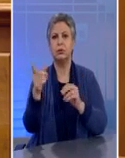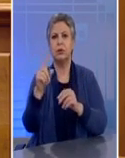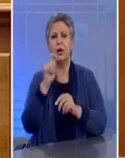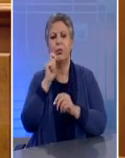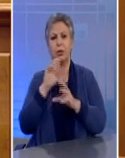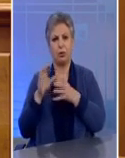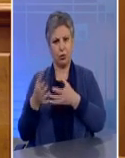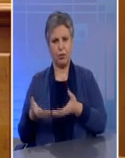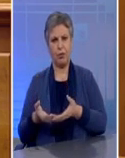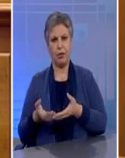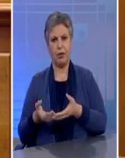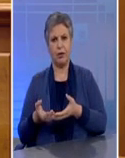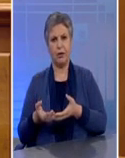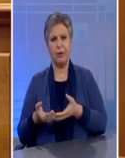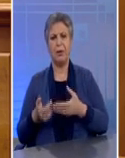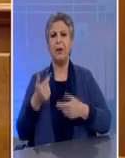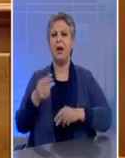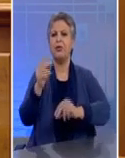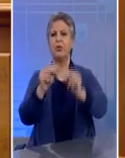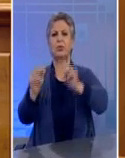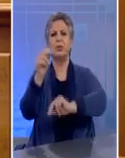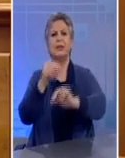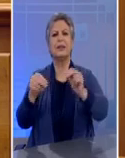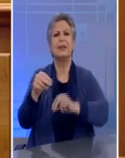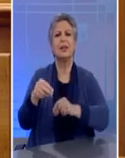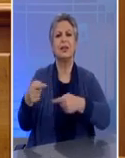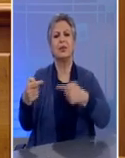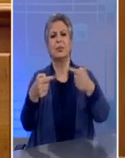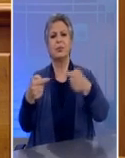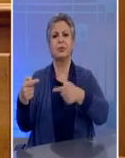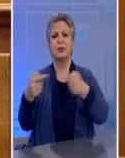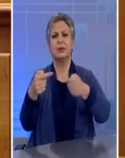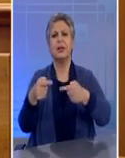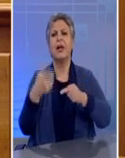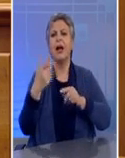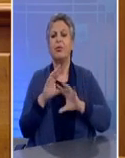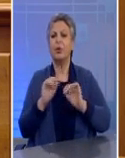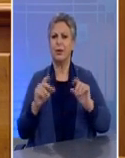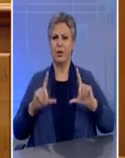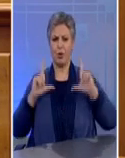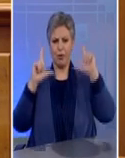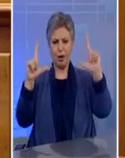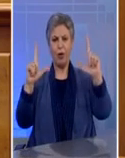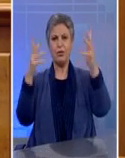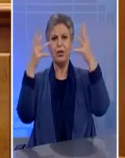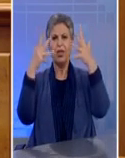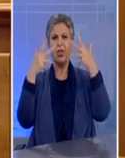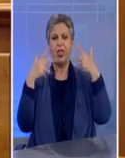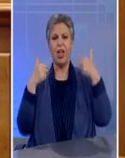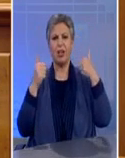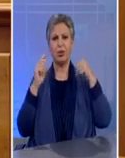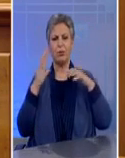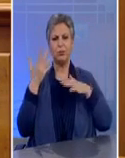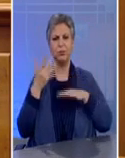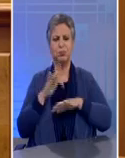Εν πάση περιπτώσει, οι συζητήσεις που γίνονται εδώ μέσα ομοιάζουν με θέατρο του παραλόγου. Δεν ξέρω